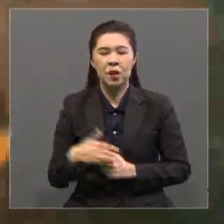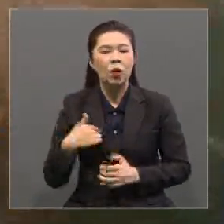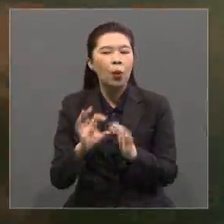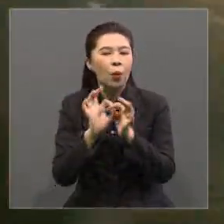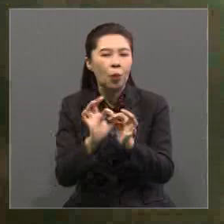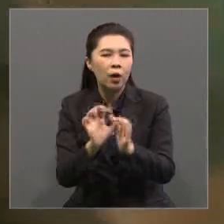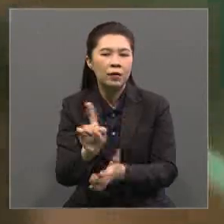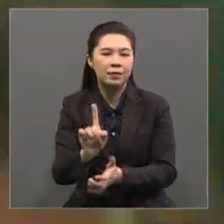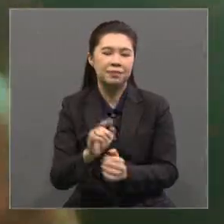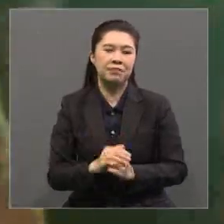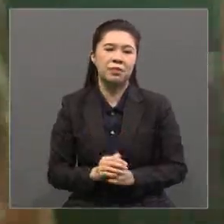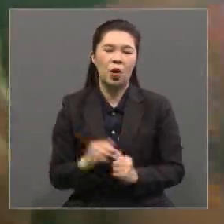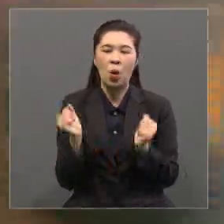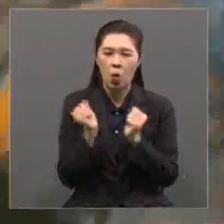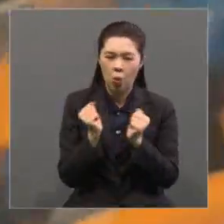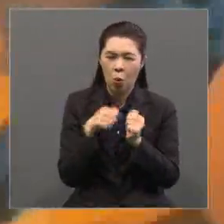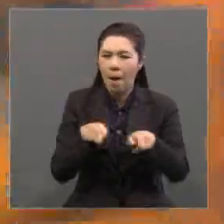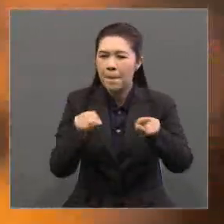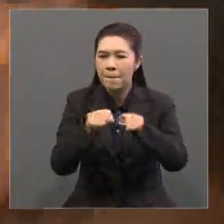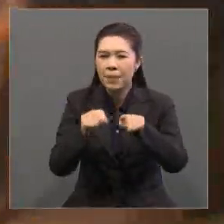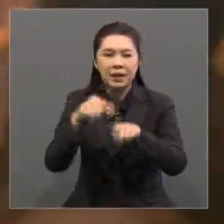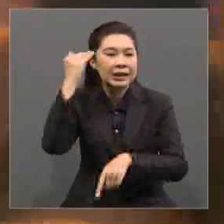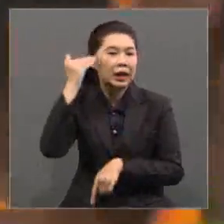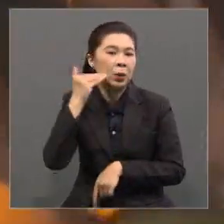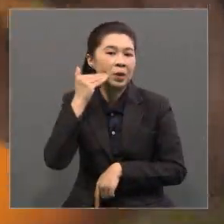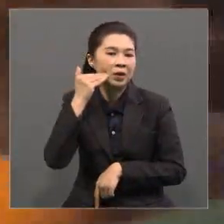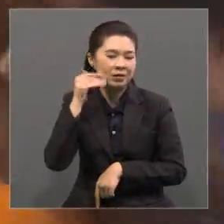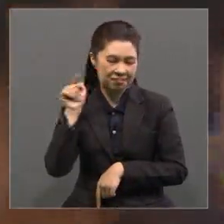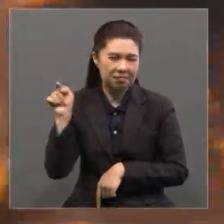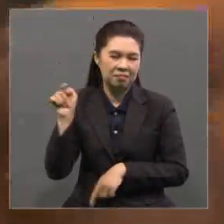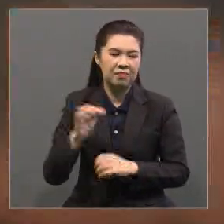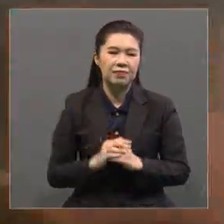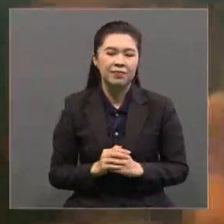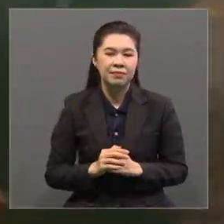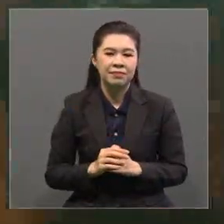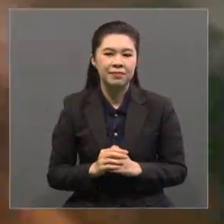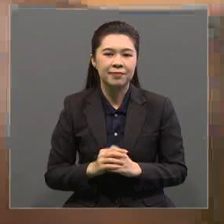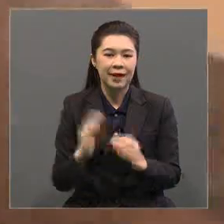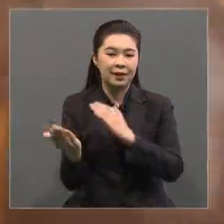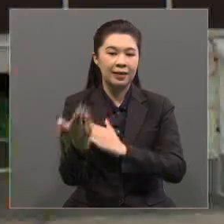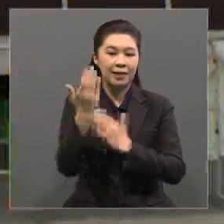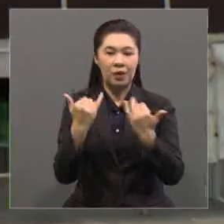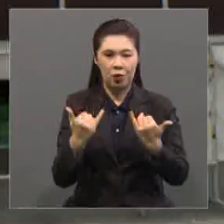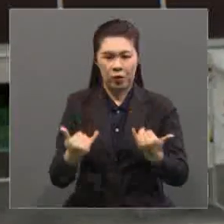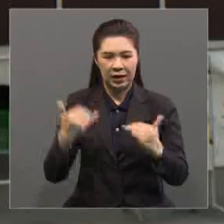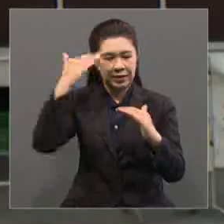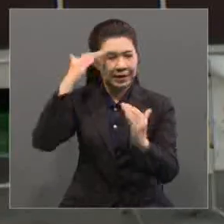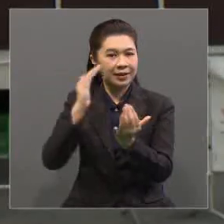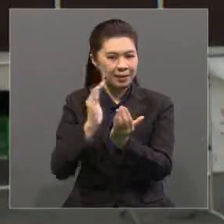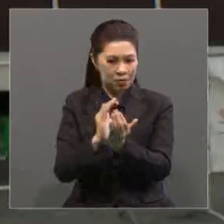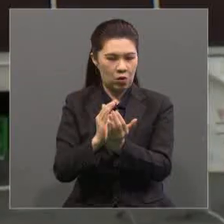ห่วงอย่างที่บอกไปกลัวจะซ้ำรอยกับอิแตวอนที่เกาหลีใต้นะครับขณะที่เช้าวันนี้ครับพลตำรวจตรี